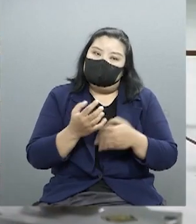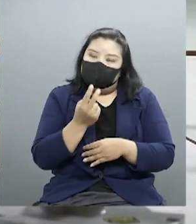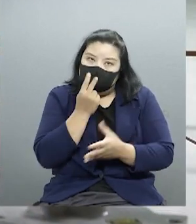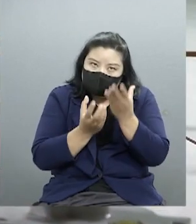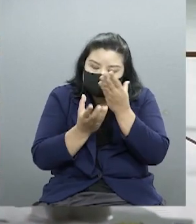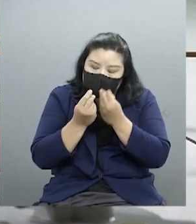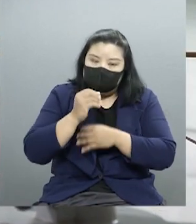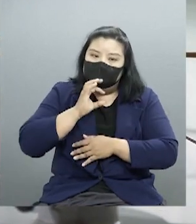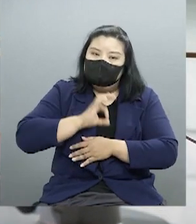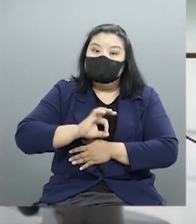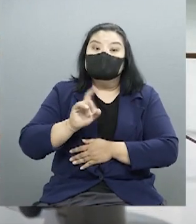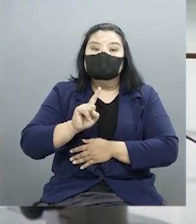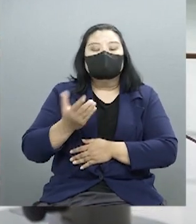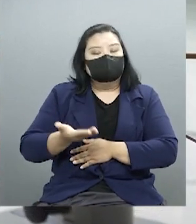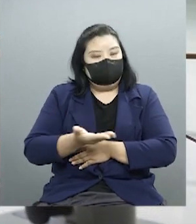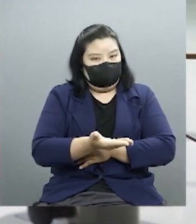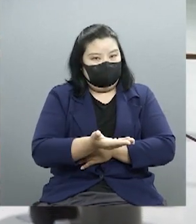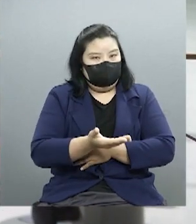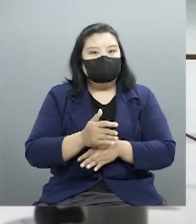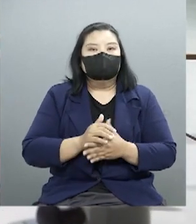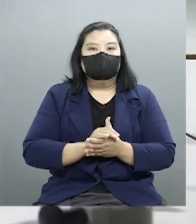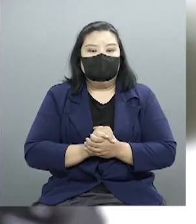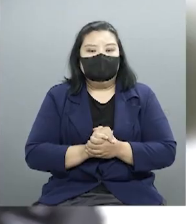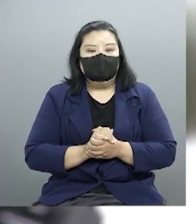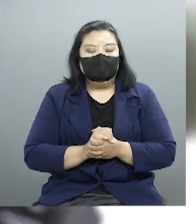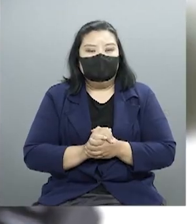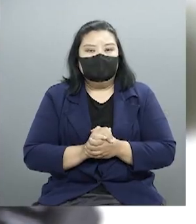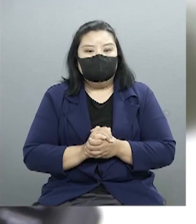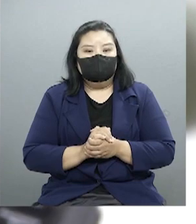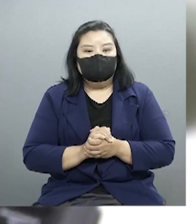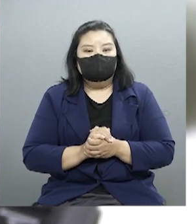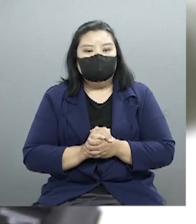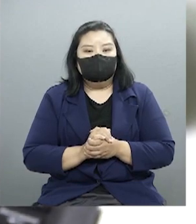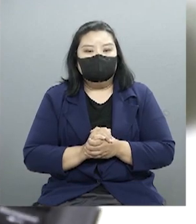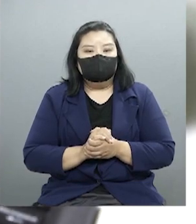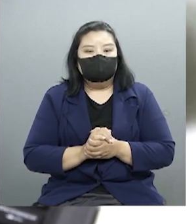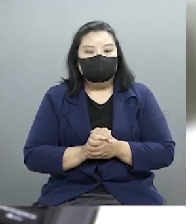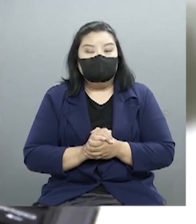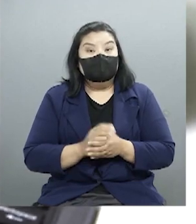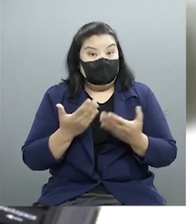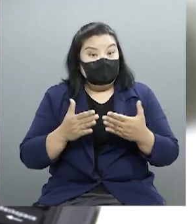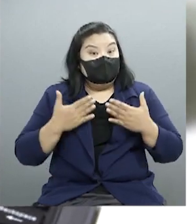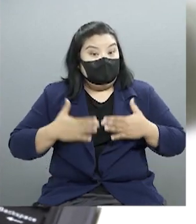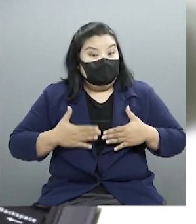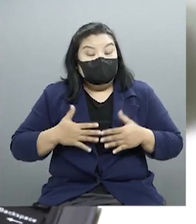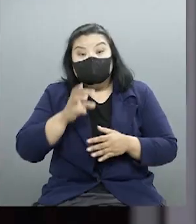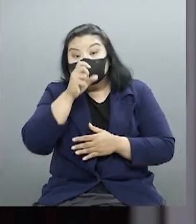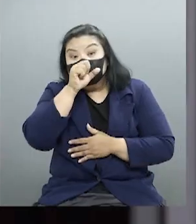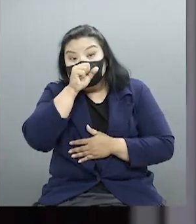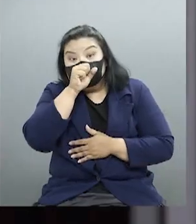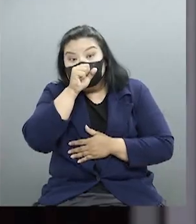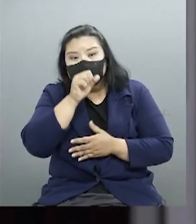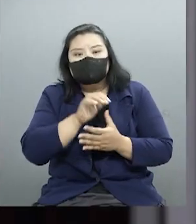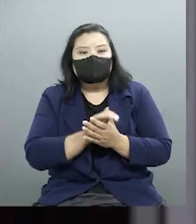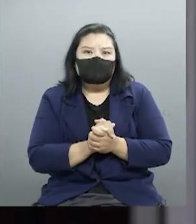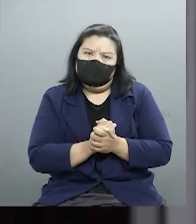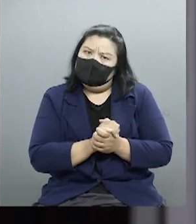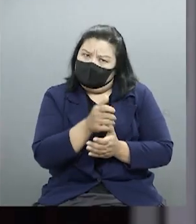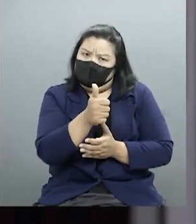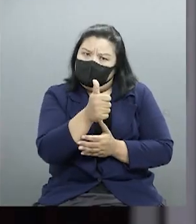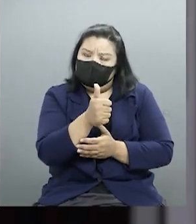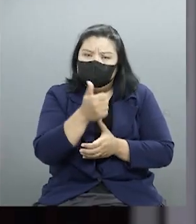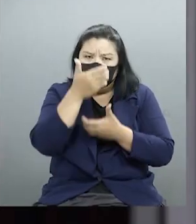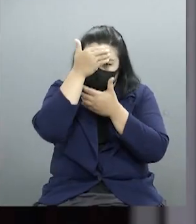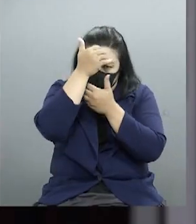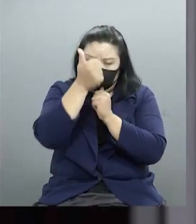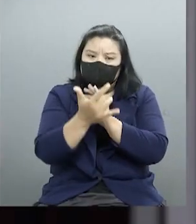การแล้วมีความคิดเห็นอย่างไรไปฟังกันครับ ที่ทางรายการนำผ้ามาทดสอบเนี่ยเป็นวิธีและเทคนิคที่ค่อนข้างน่า